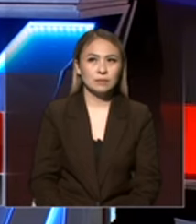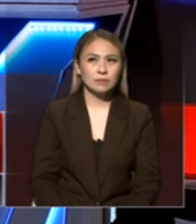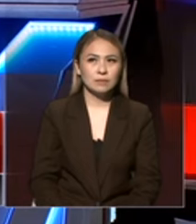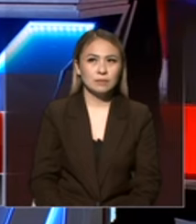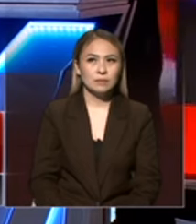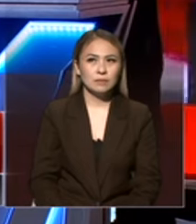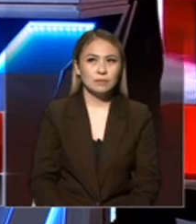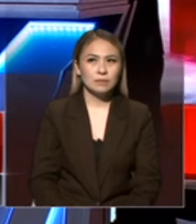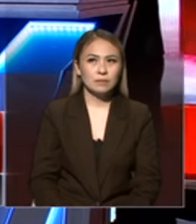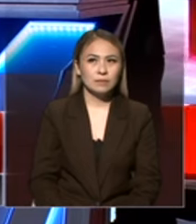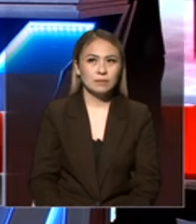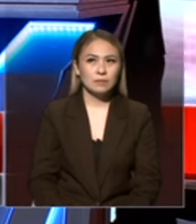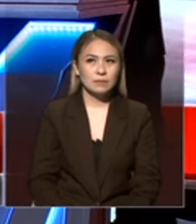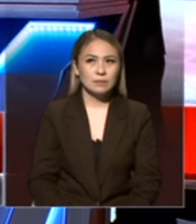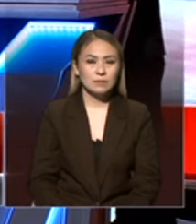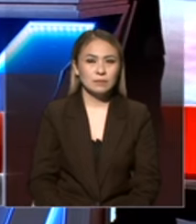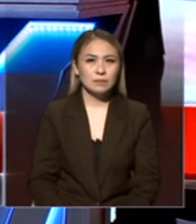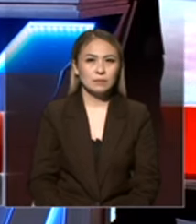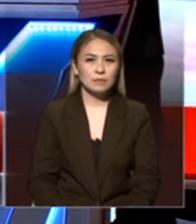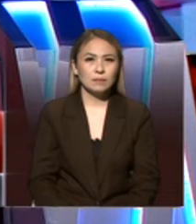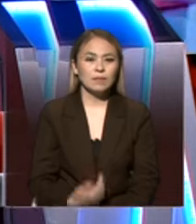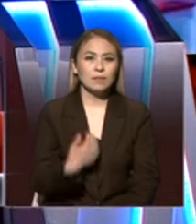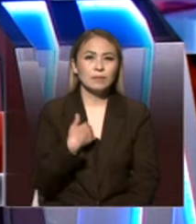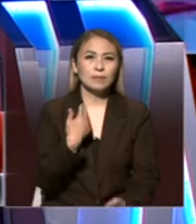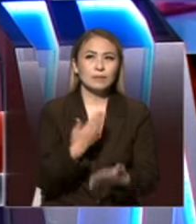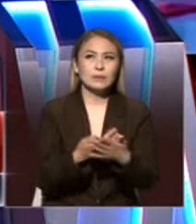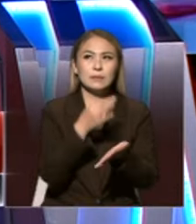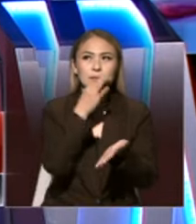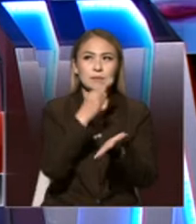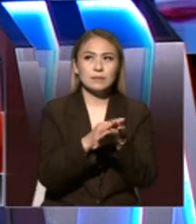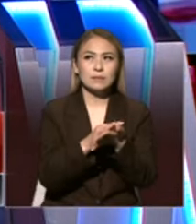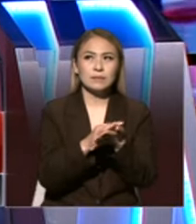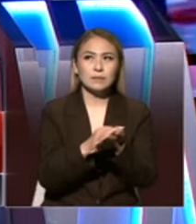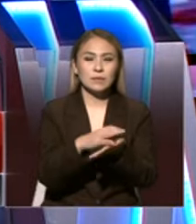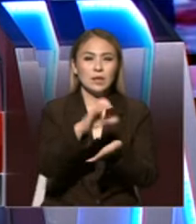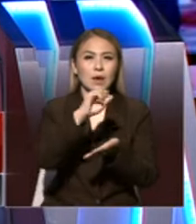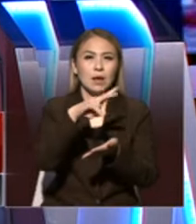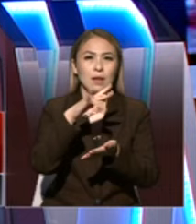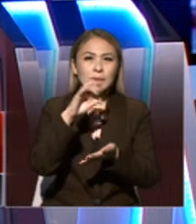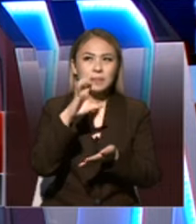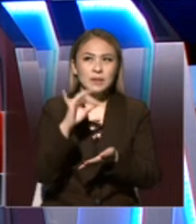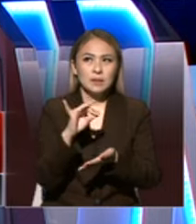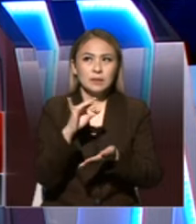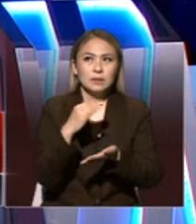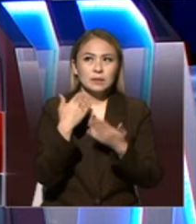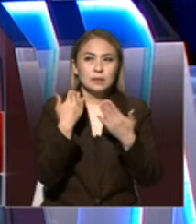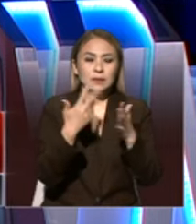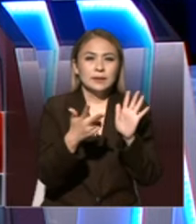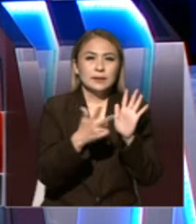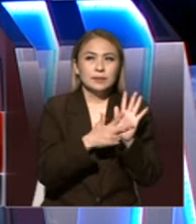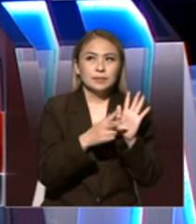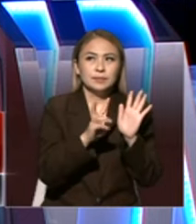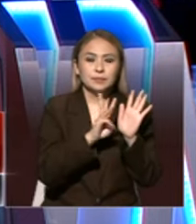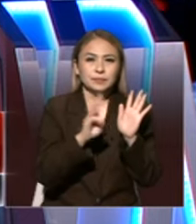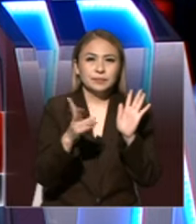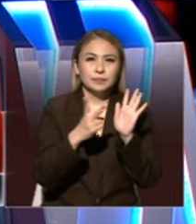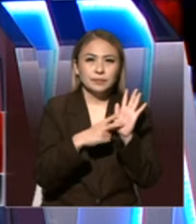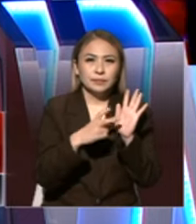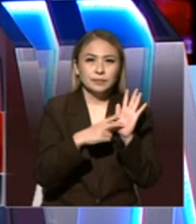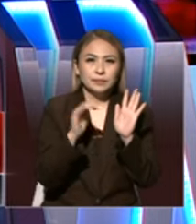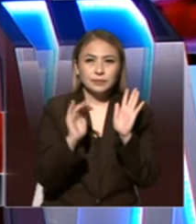ағалар. Енді оған мырза. Мен былай жауап берейін. Жаңағы Алиби мырза да айтып отыр, 8 миллион